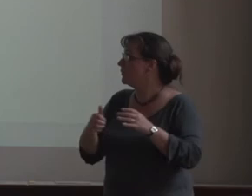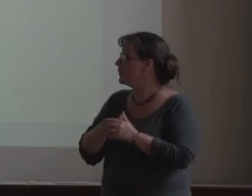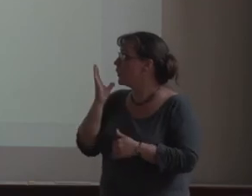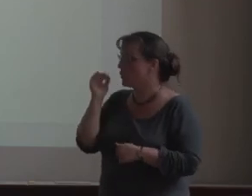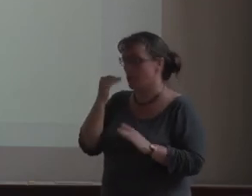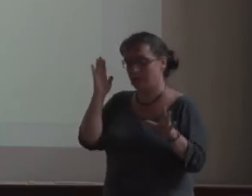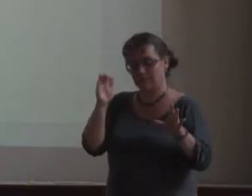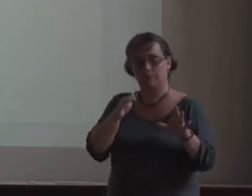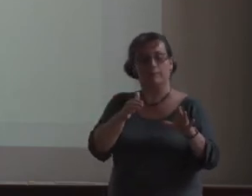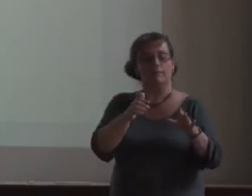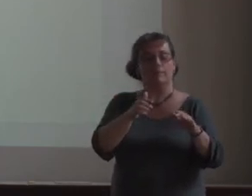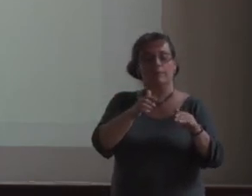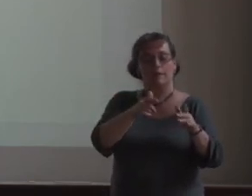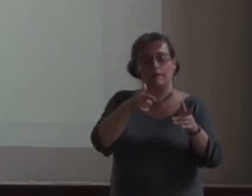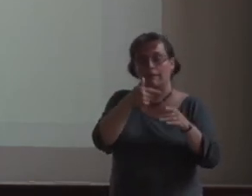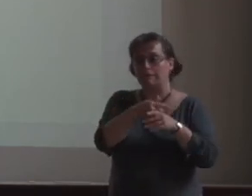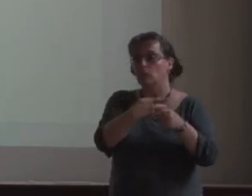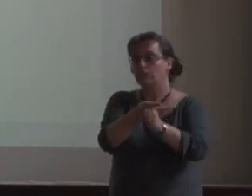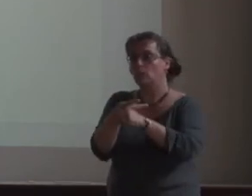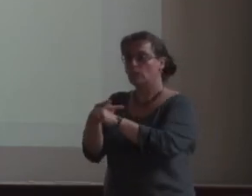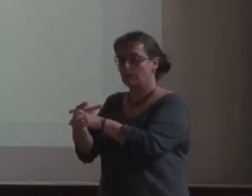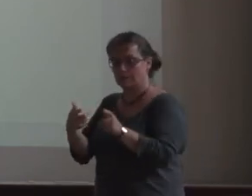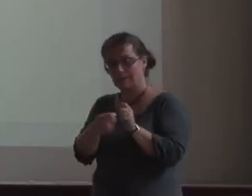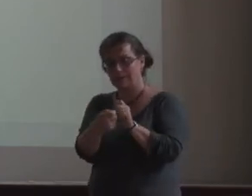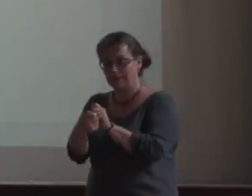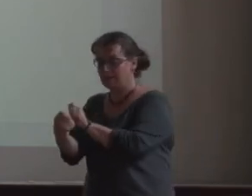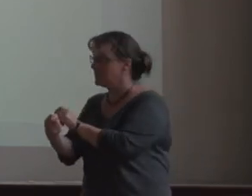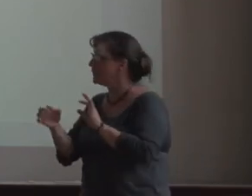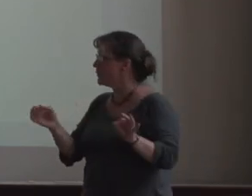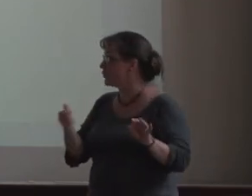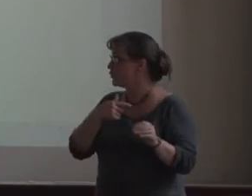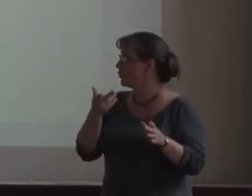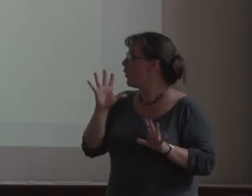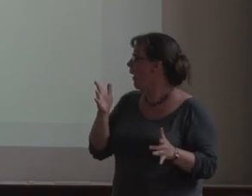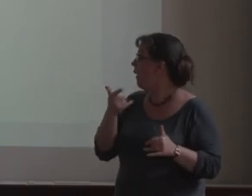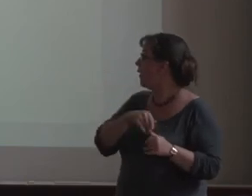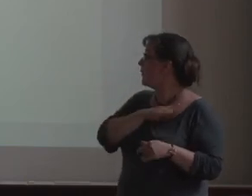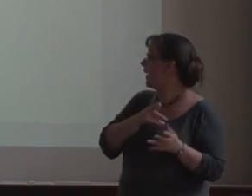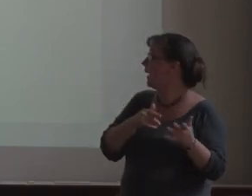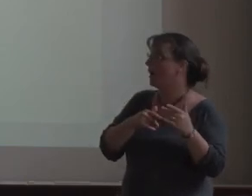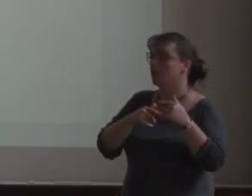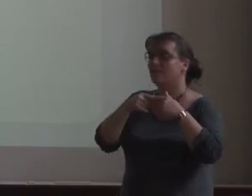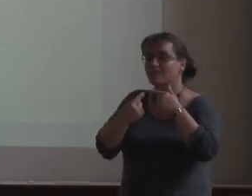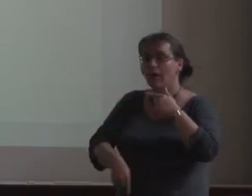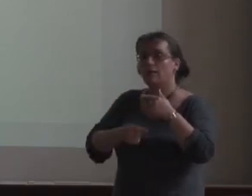discutent entre eux, on utilise des fils de messages POSIX. Donc des POSIX